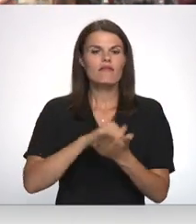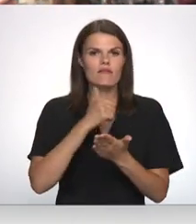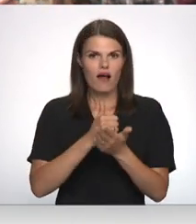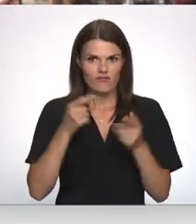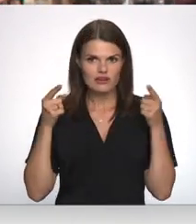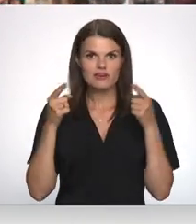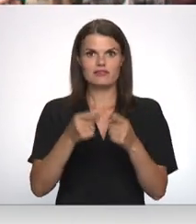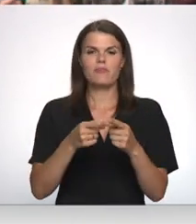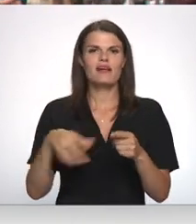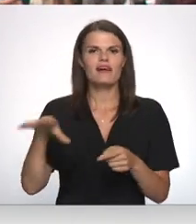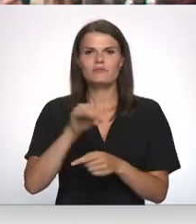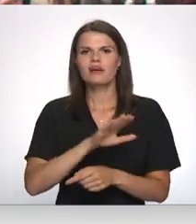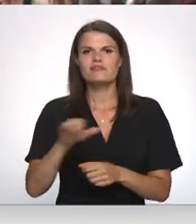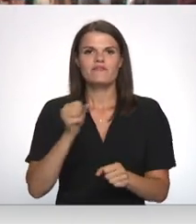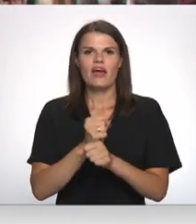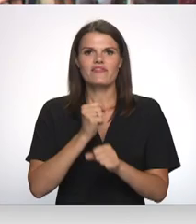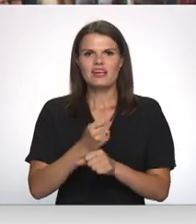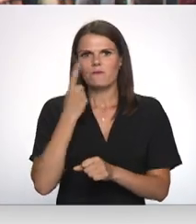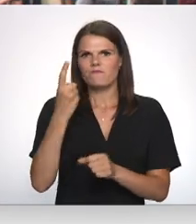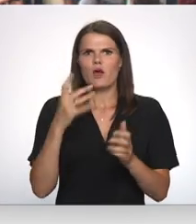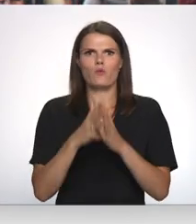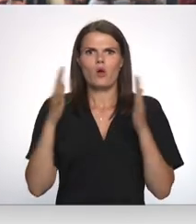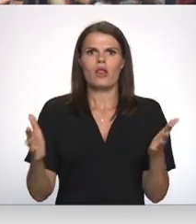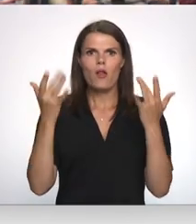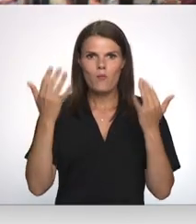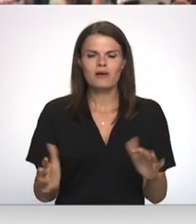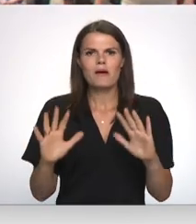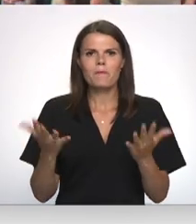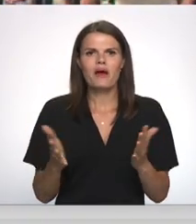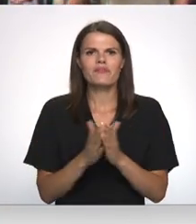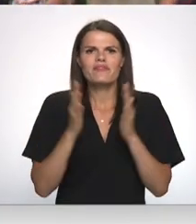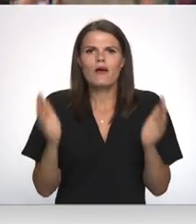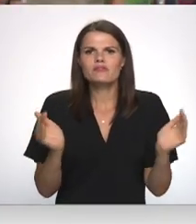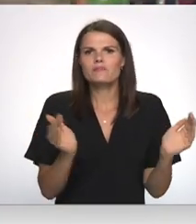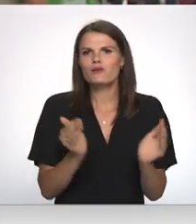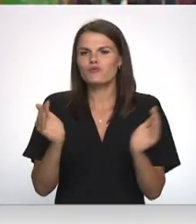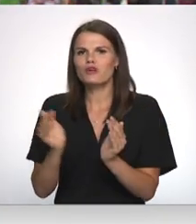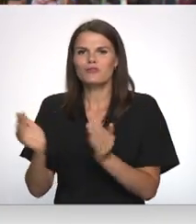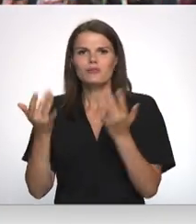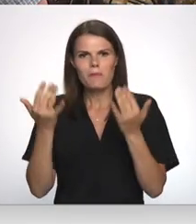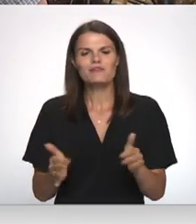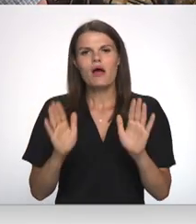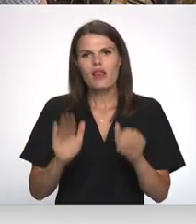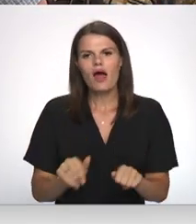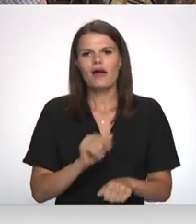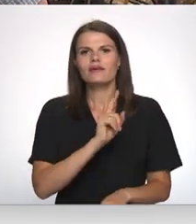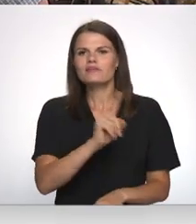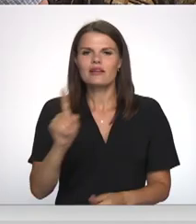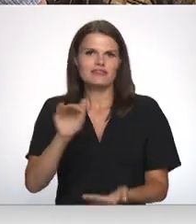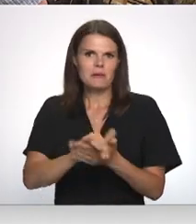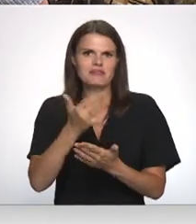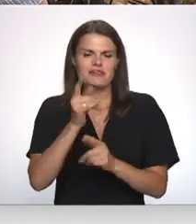risku, taisot nevis vienu lielu pasākumu, bet daudz mazus. Bet tieši, lai iedzīvotāji iepazītu to, cik patiesībā interesanti un savdabīga Rīga.